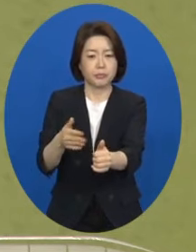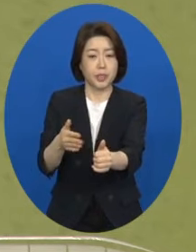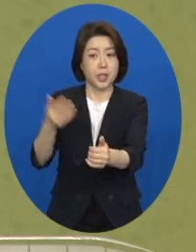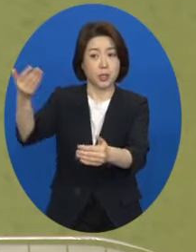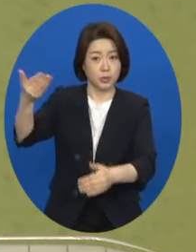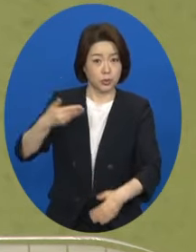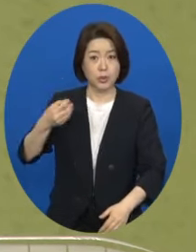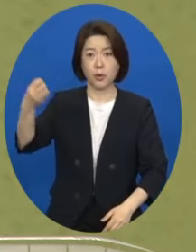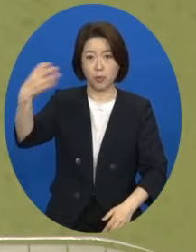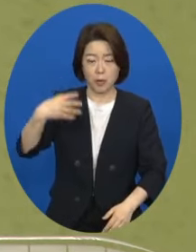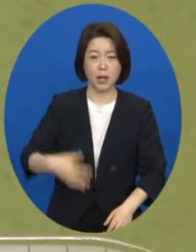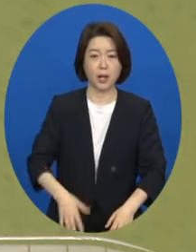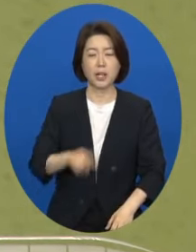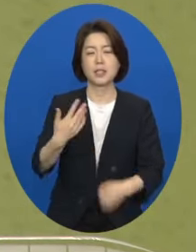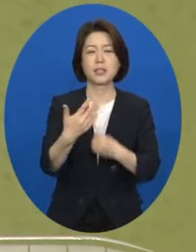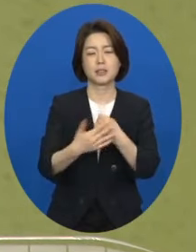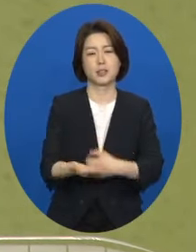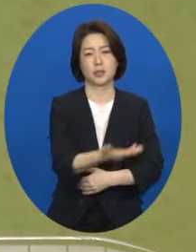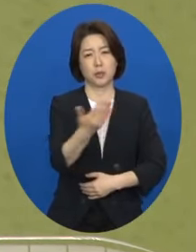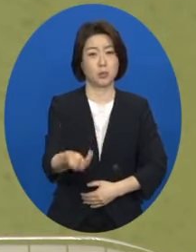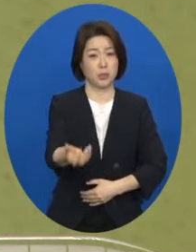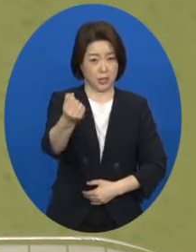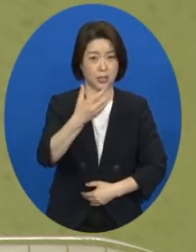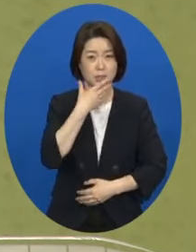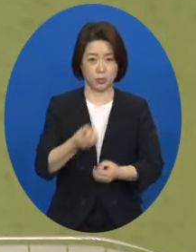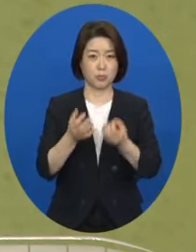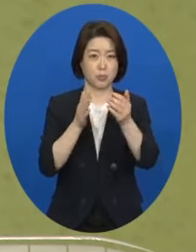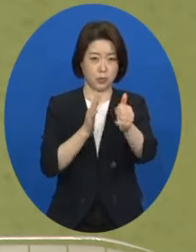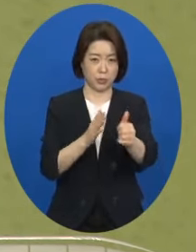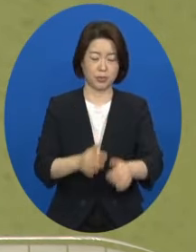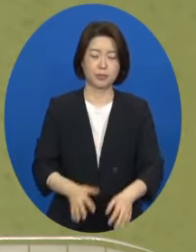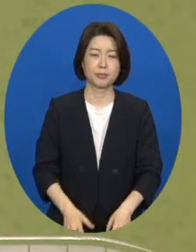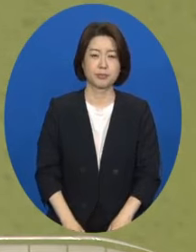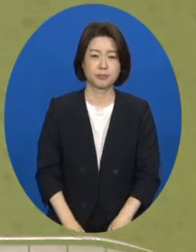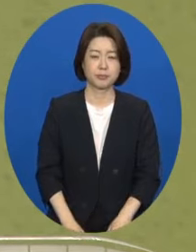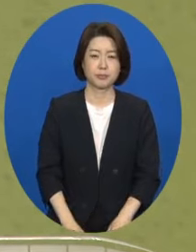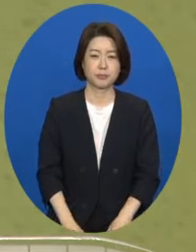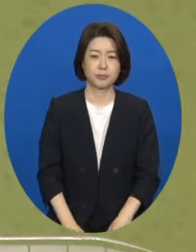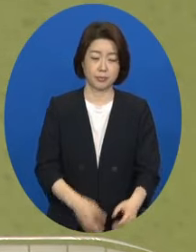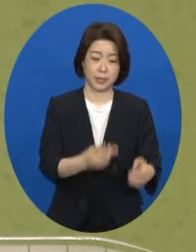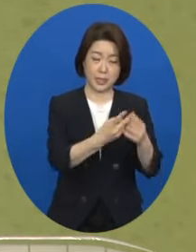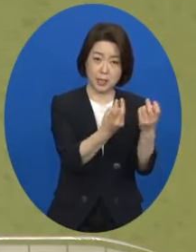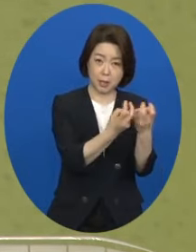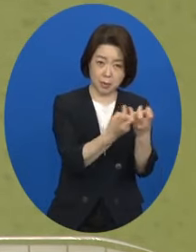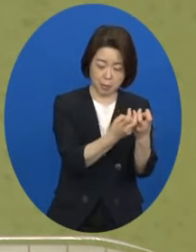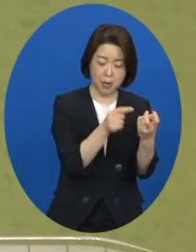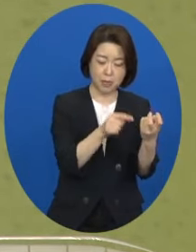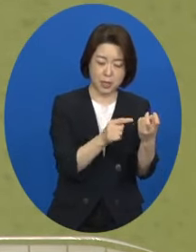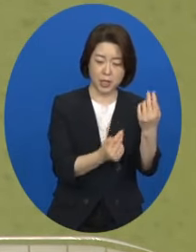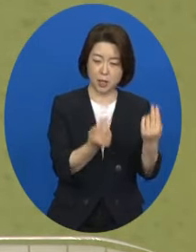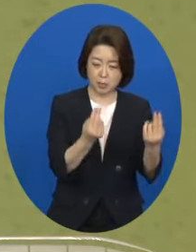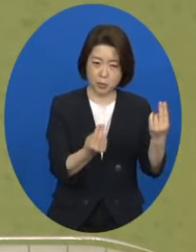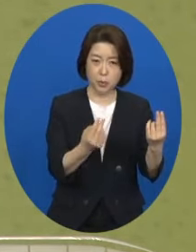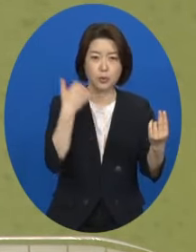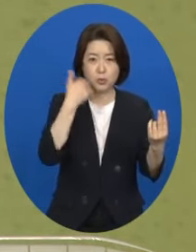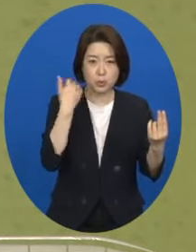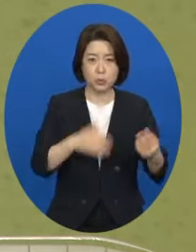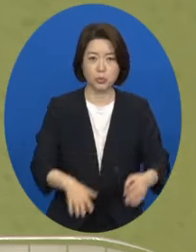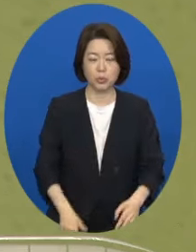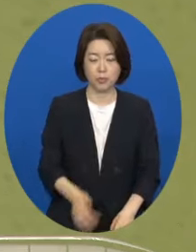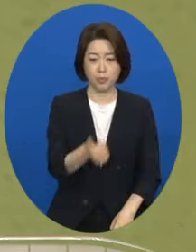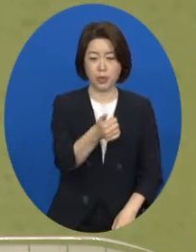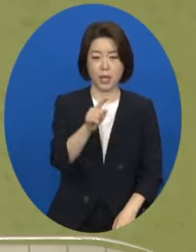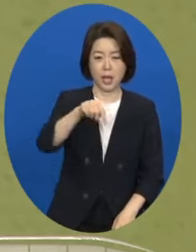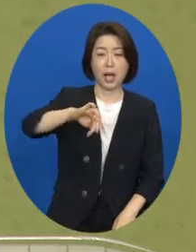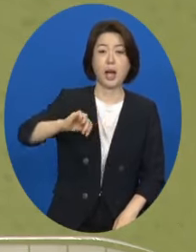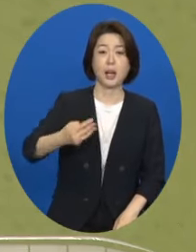이 은혜가 여러분들에게 있게 되기를 축복합니다. 성경에서 차선으로 상징되는 이 사울과 대비되는 비슷한 인물이 있다면 저는 하갈을 꼽을